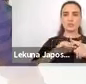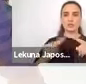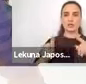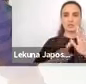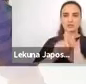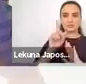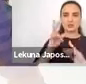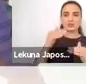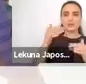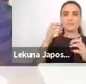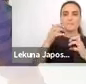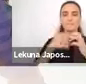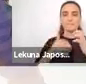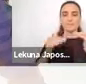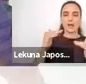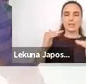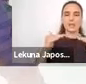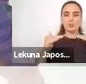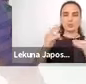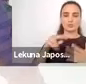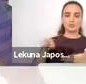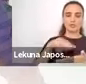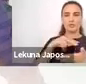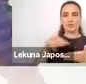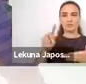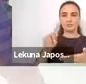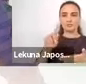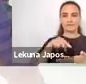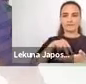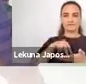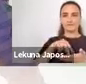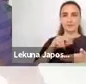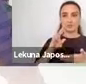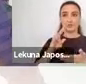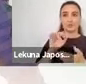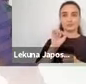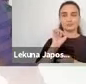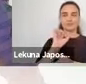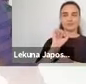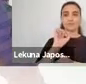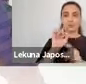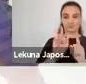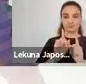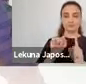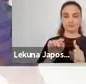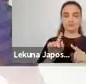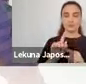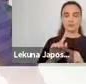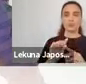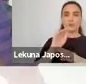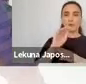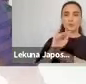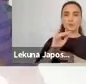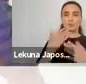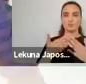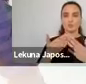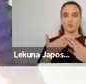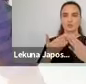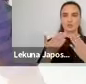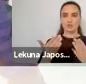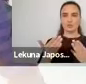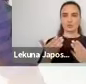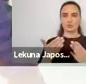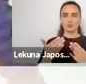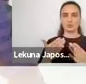ბალანსი უნდა დაიცვას, წონასწორობა შეინარჩუნოს და ასე შემდეგ. რაც ასევე იზრდება, დაუშვათ,